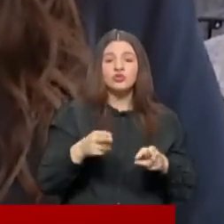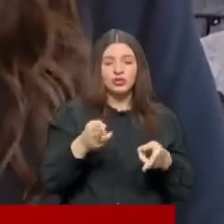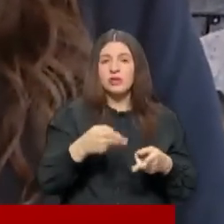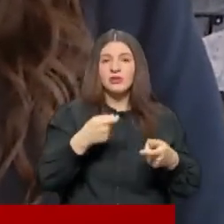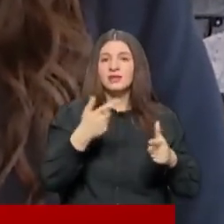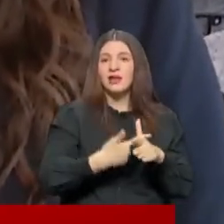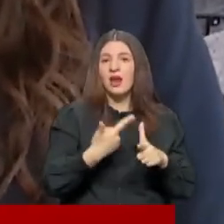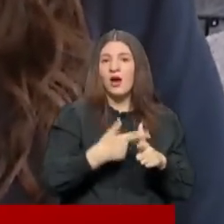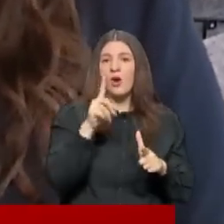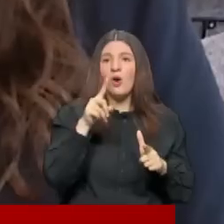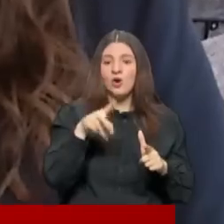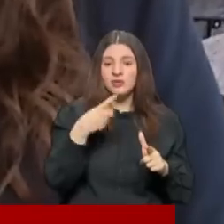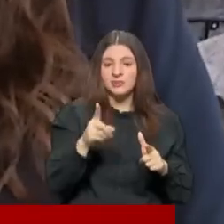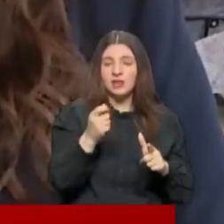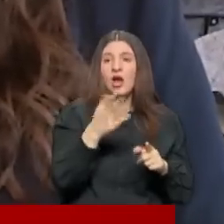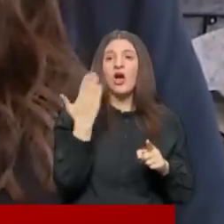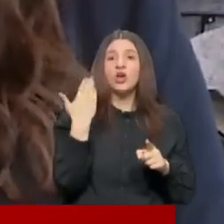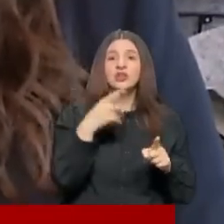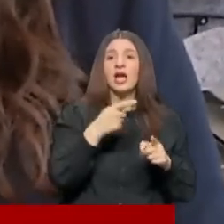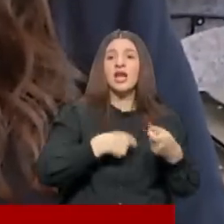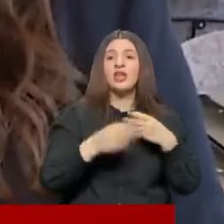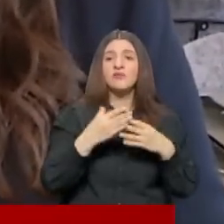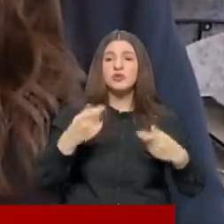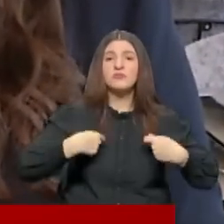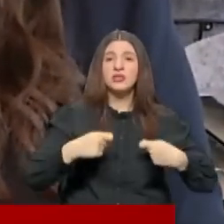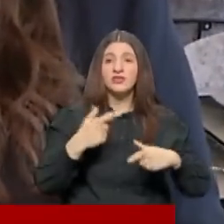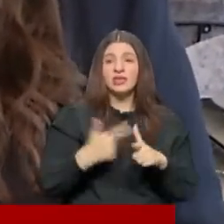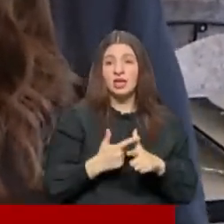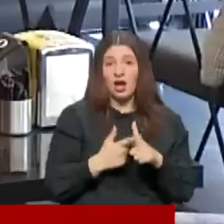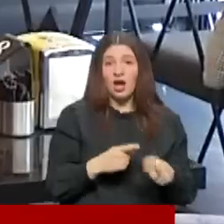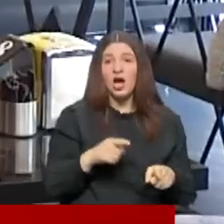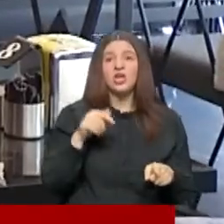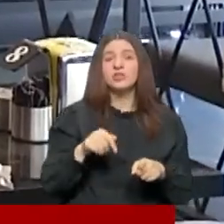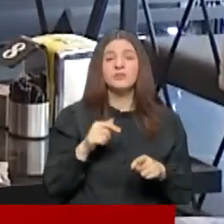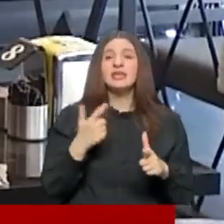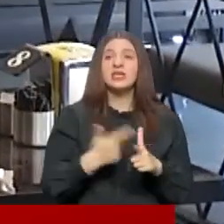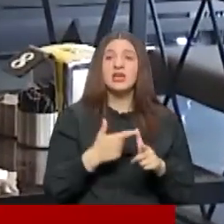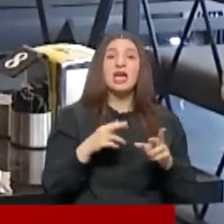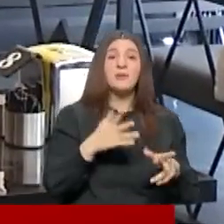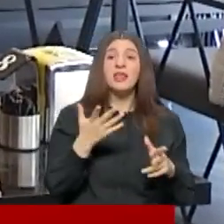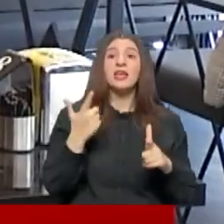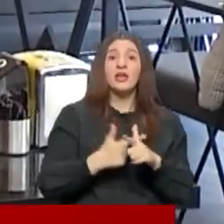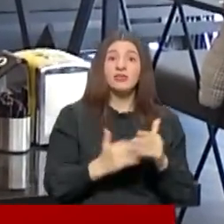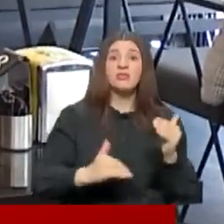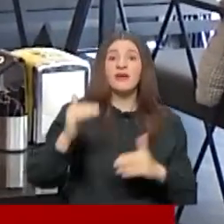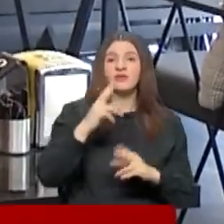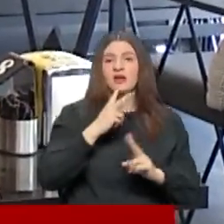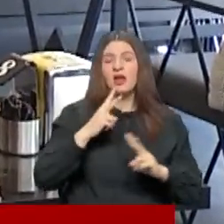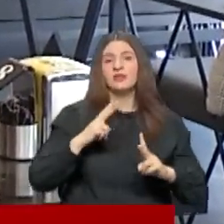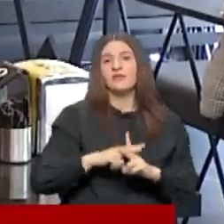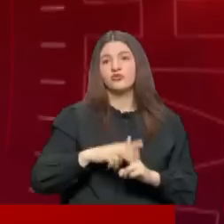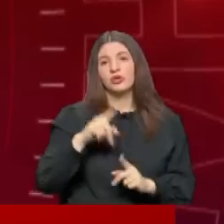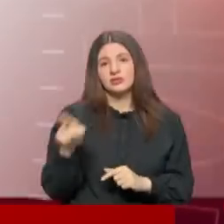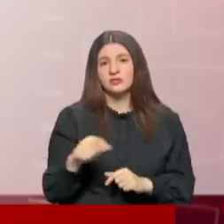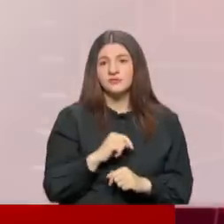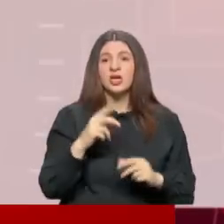kirası ise 18 bin lira. Önceden esnafın en büyük gider kalemi kiraydı. Artık kira kadar, hatta kirayı da aşan elektrik